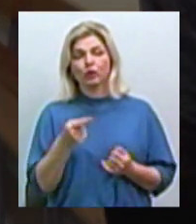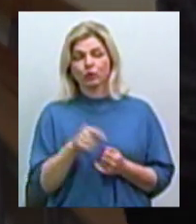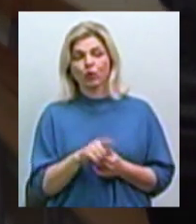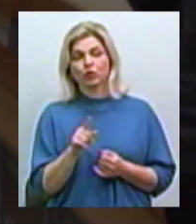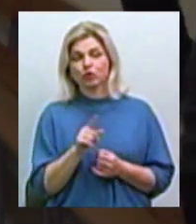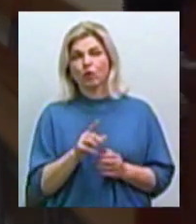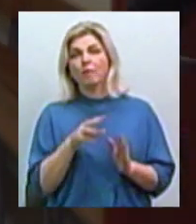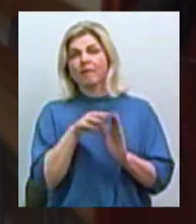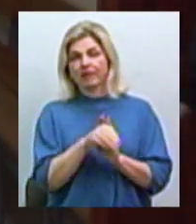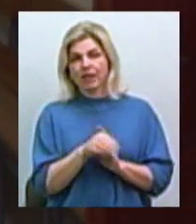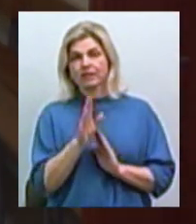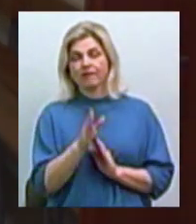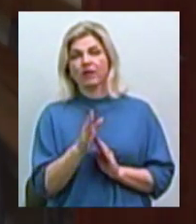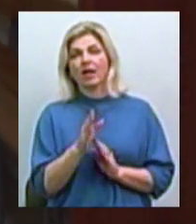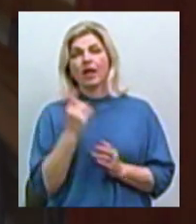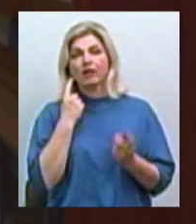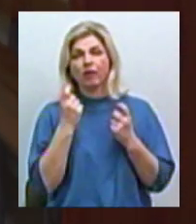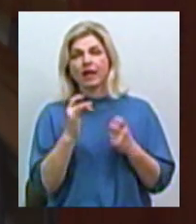в ЮРДР відомості,